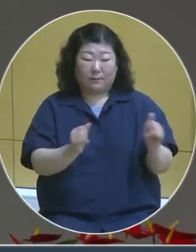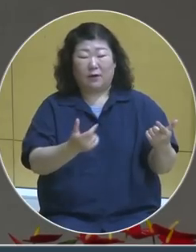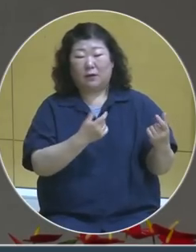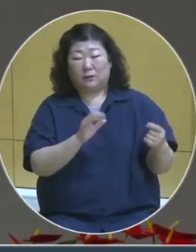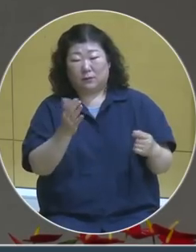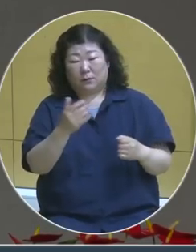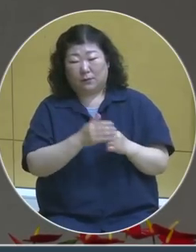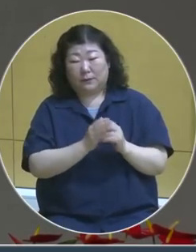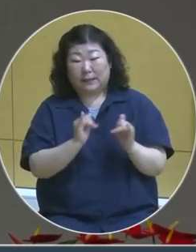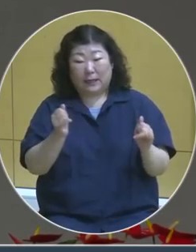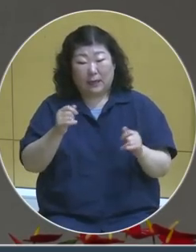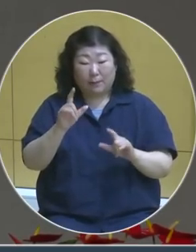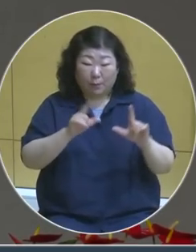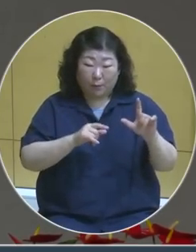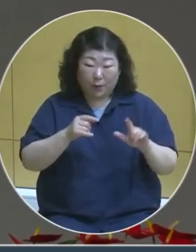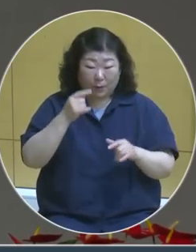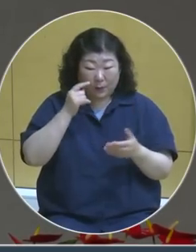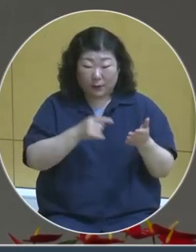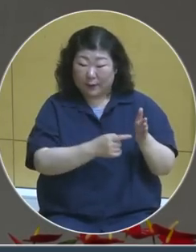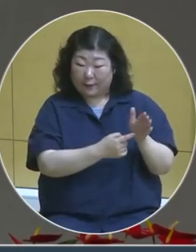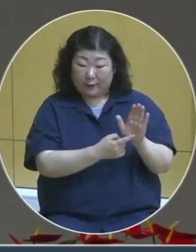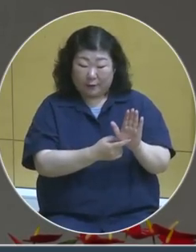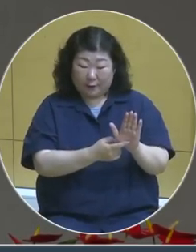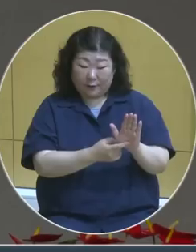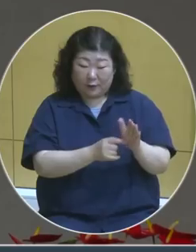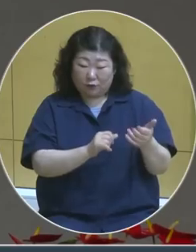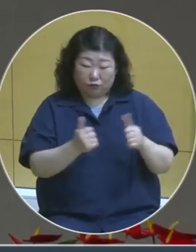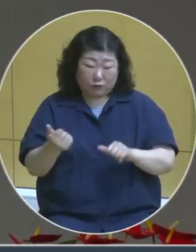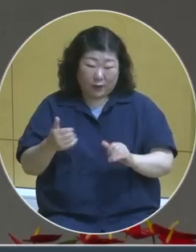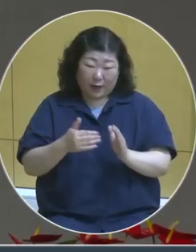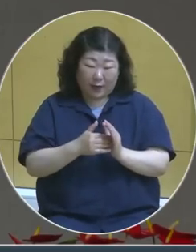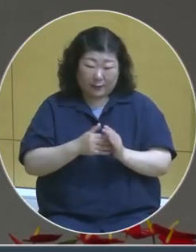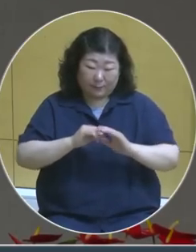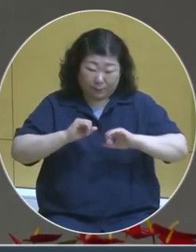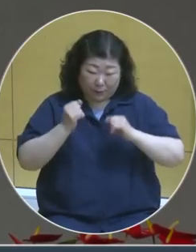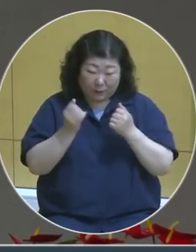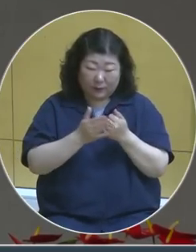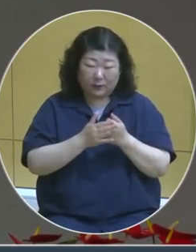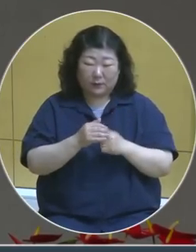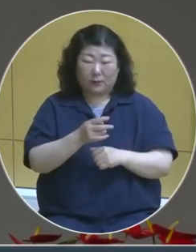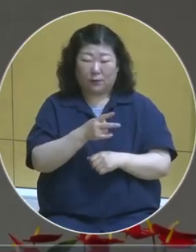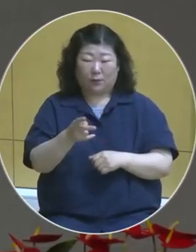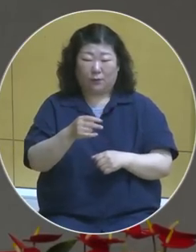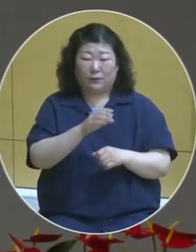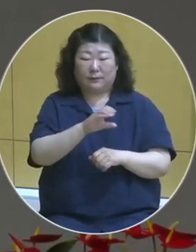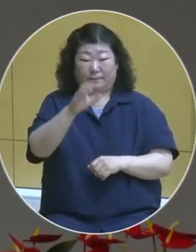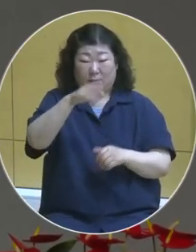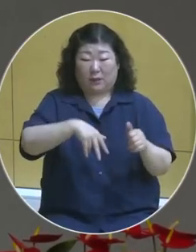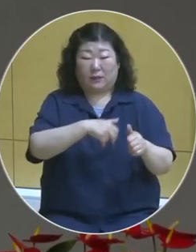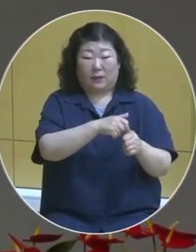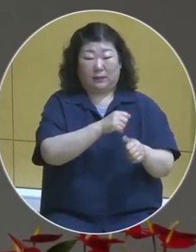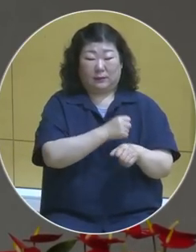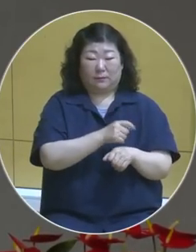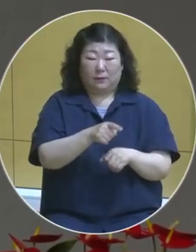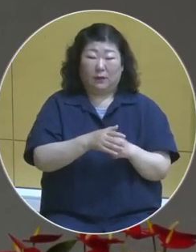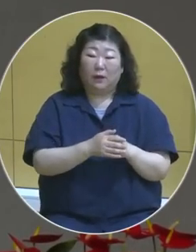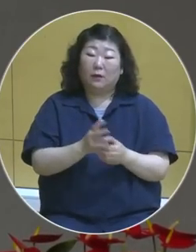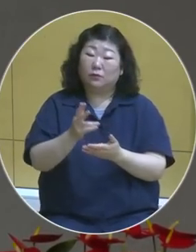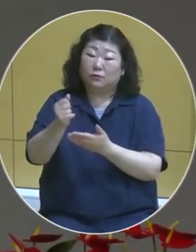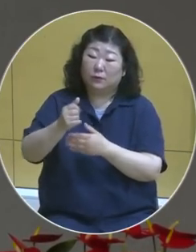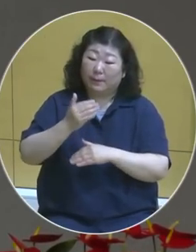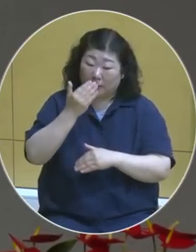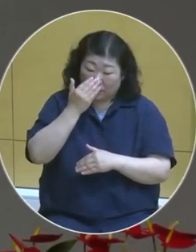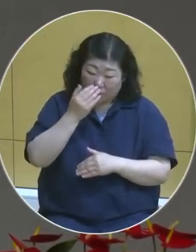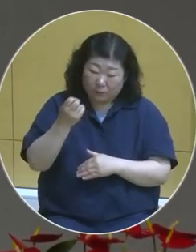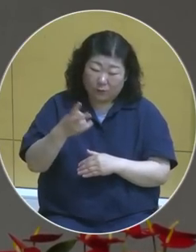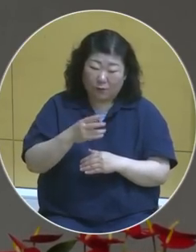묘왕으로 나타나사 자기를 낮추시고 죽기까지 복종하셨으니 곧 십자가에 죽으심이라. 우리 주님에게 겸손과 순종